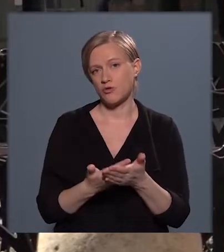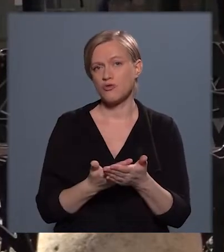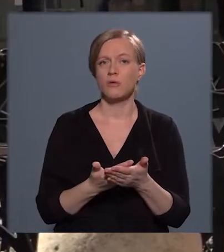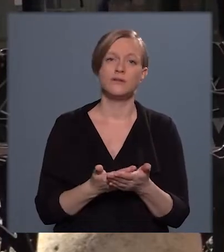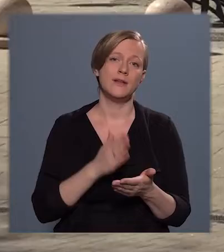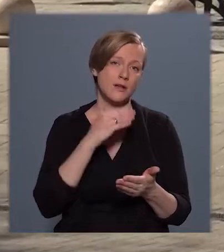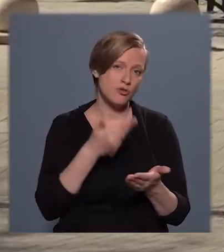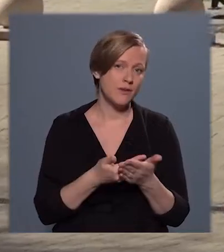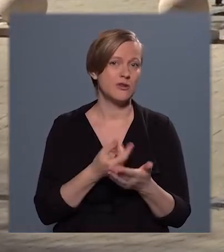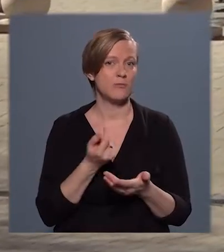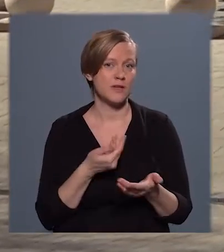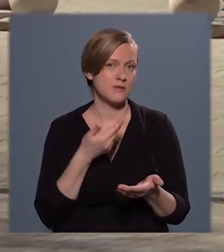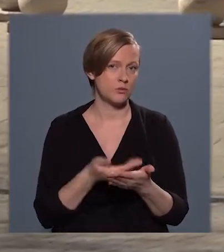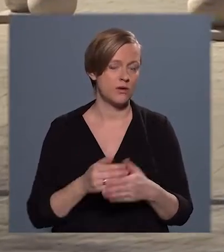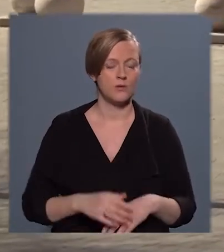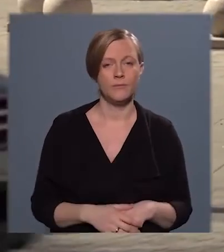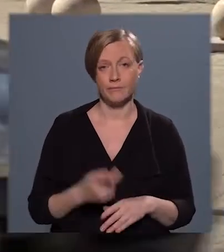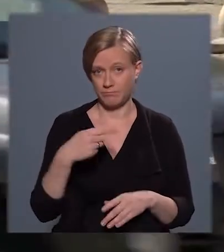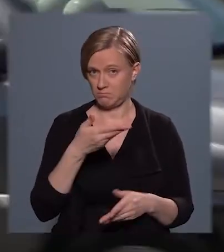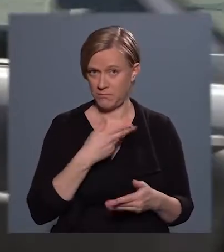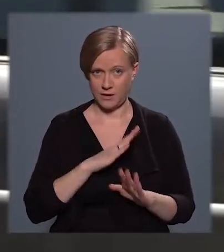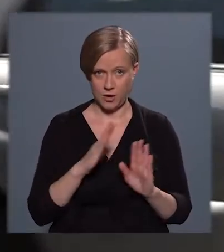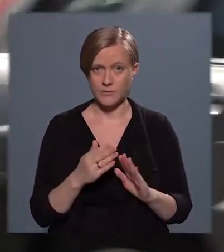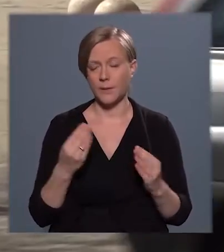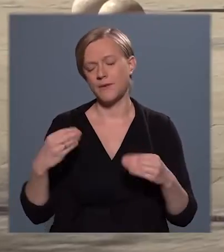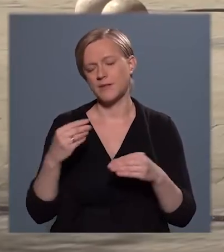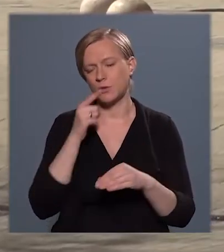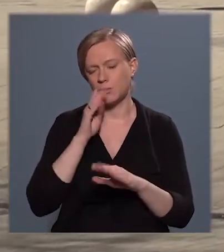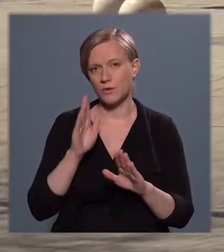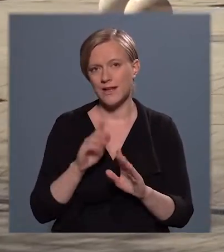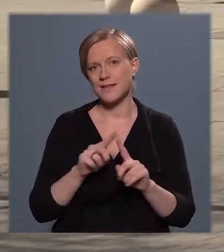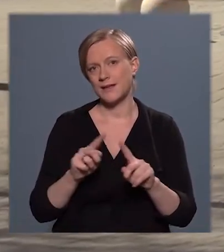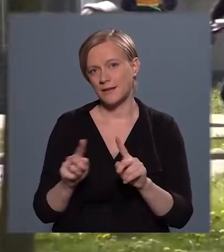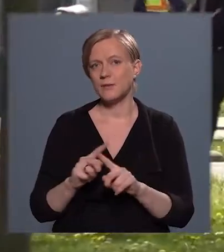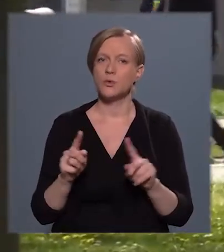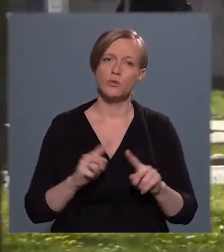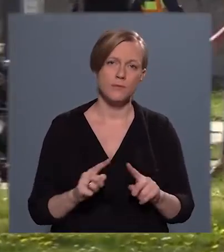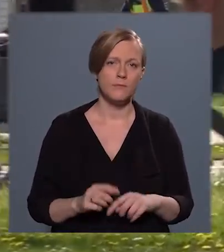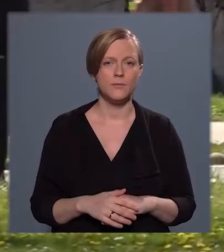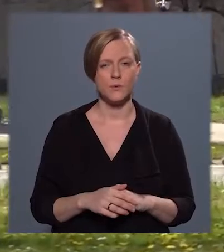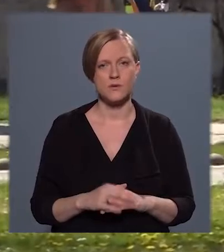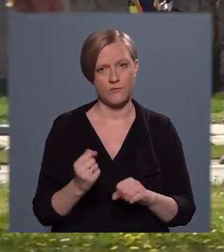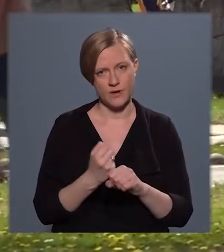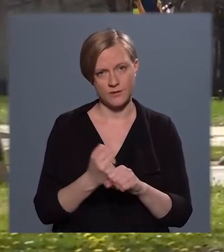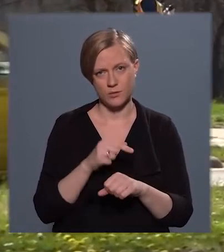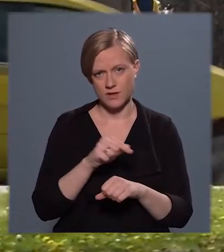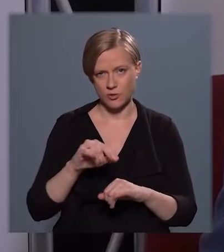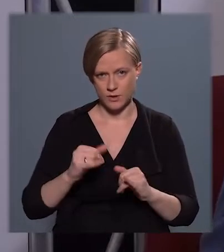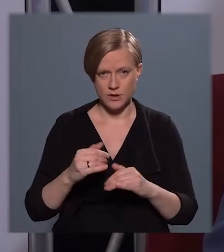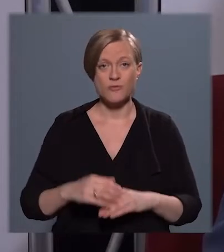pénzjutalomra. Úgyhogy akkor ezt megkapták. Erről majd beszámolunk egyébként egyéb különböző